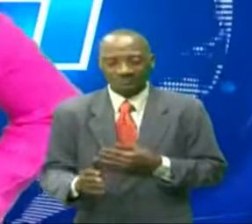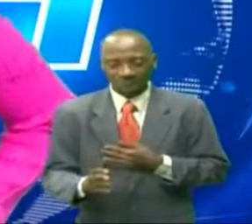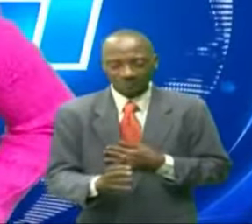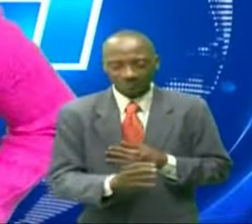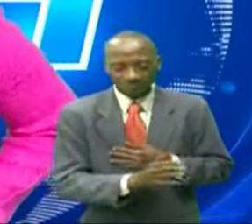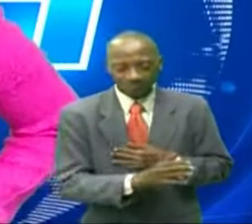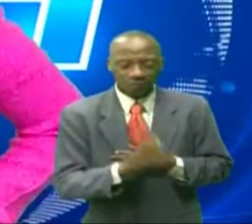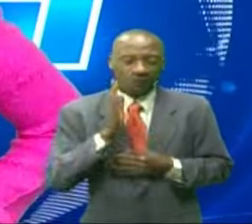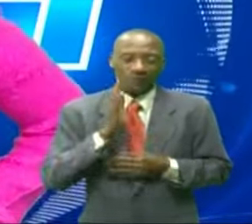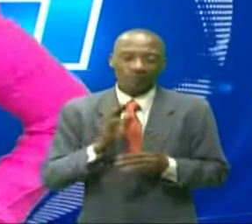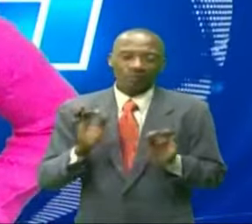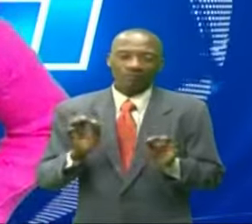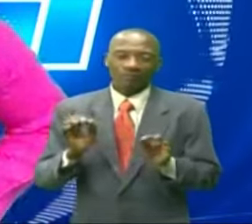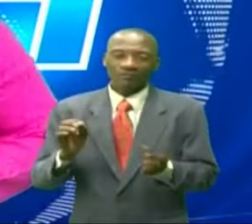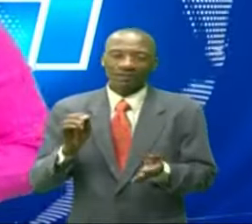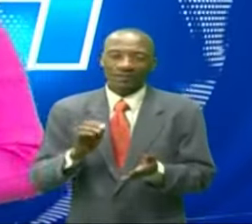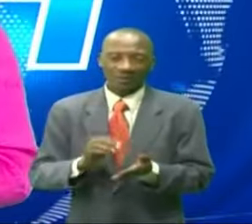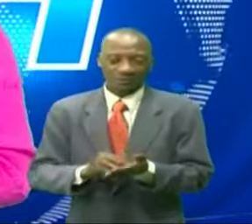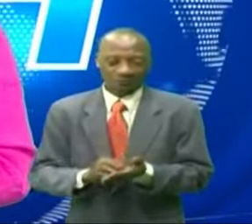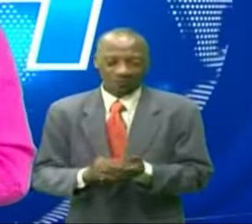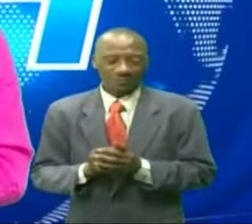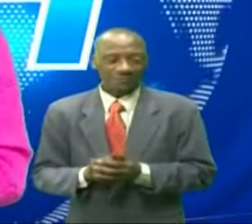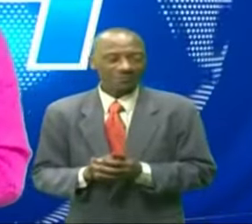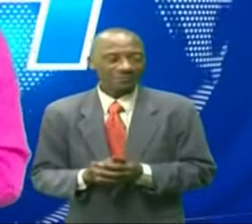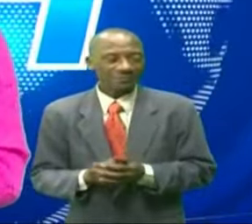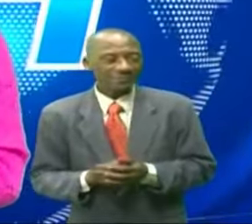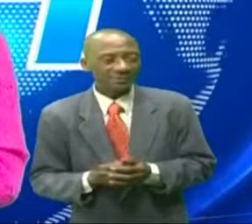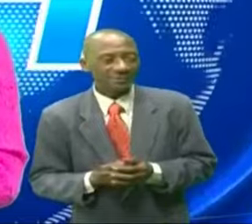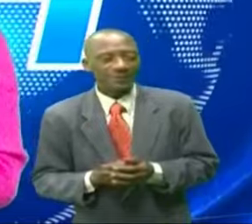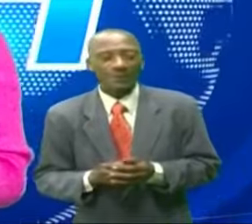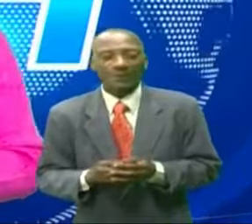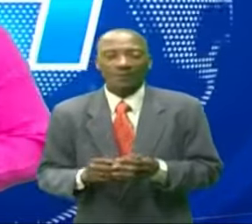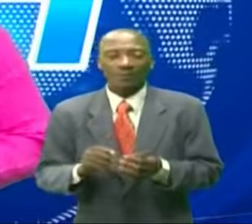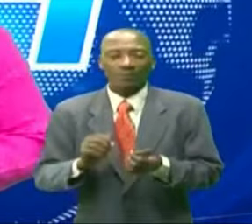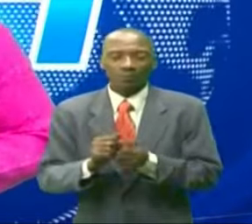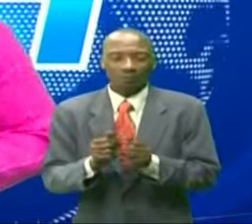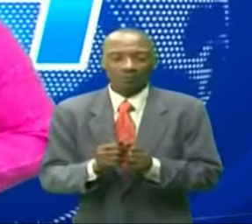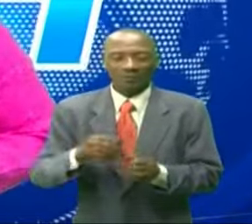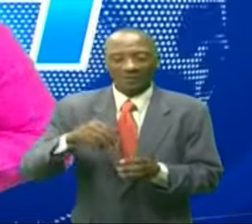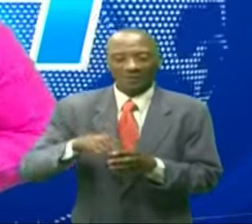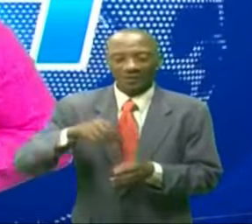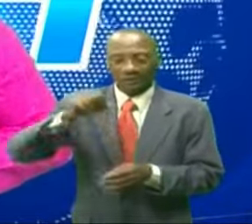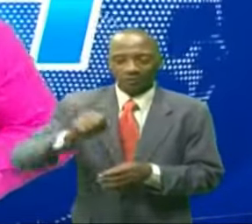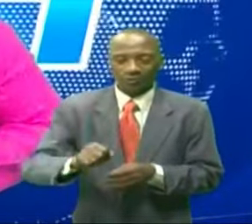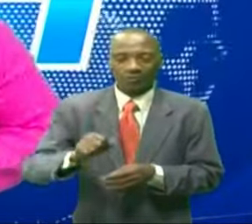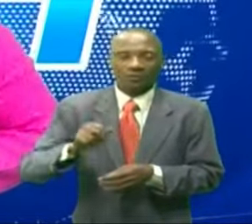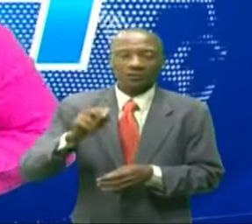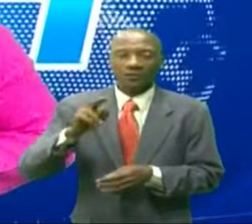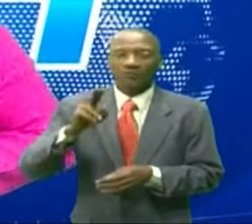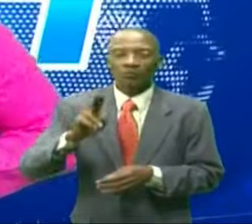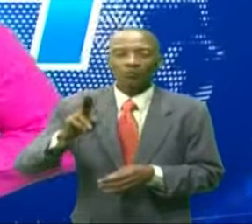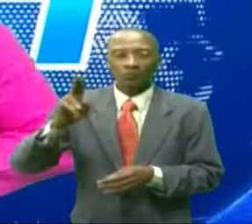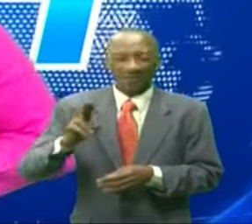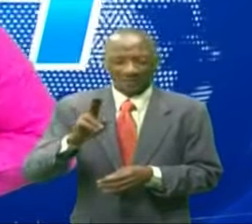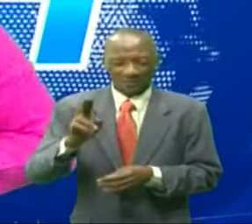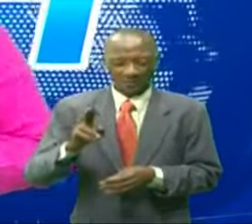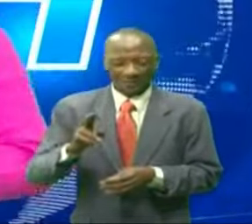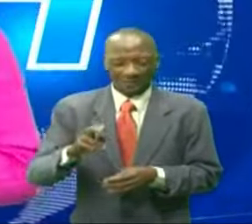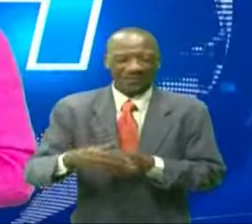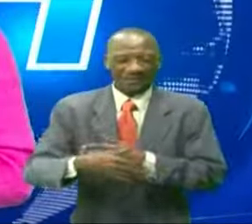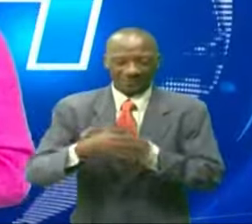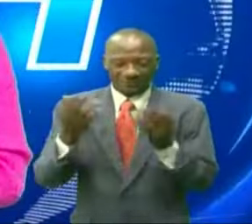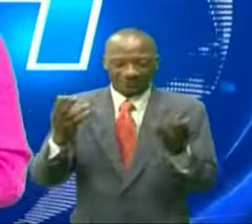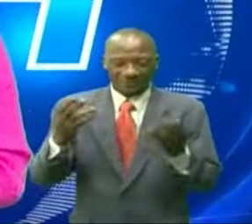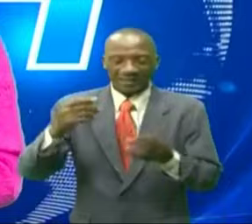Bonne nouvelle, la CAA a vu son vol d'escale entre le sud Ubangi et le Gemena pour la première fois